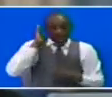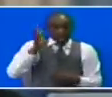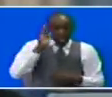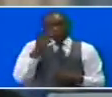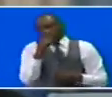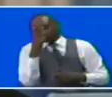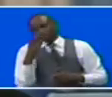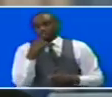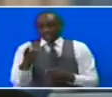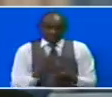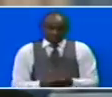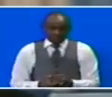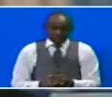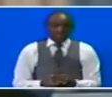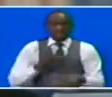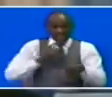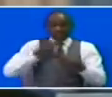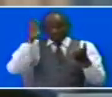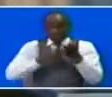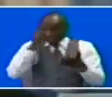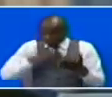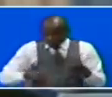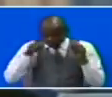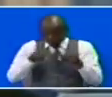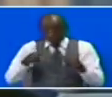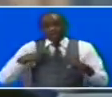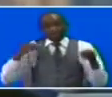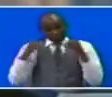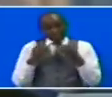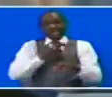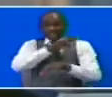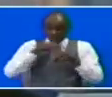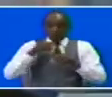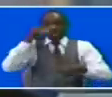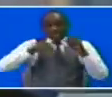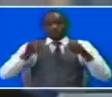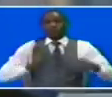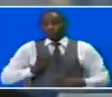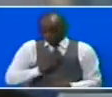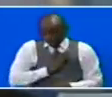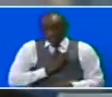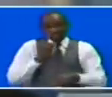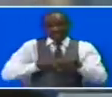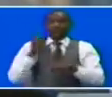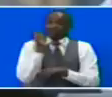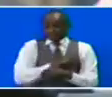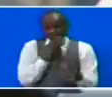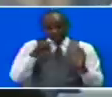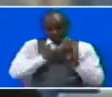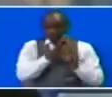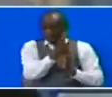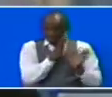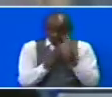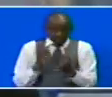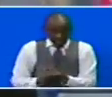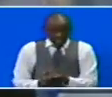mawili ama matatu. Tukitambua kwamba leo tuko katika kongamano la National Elections Board, walipomaliza ratiba yao, it